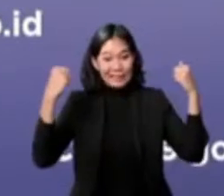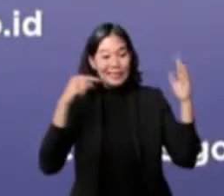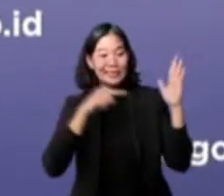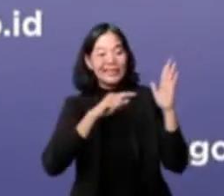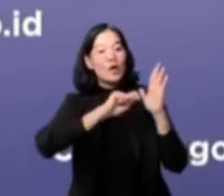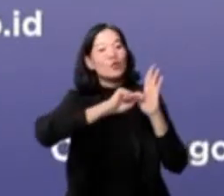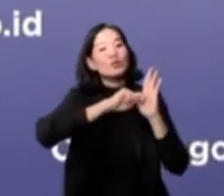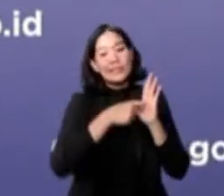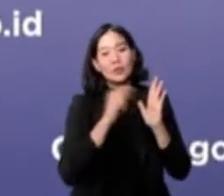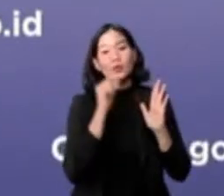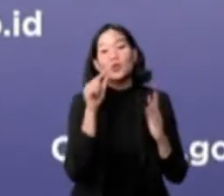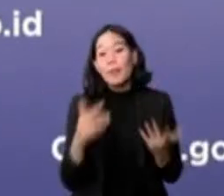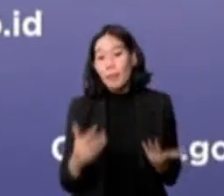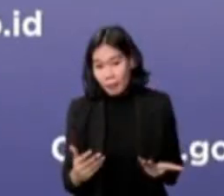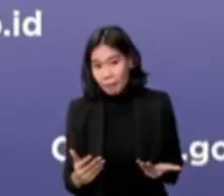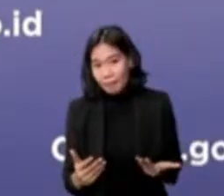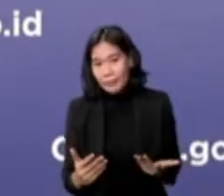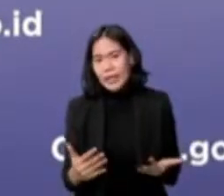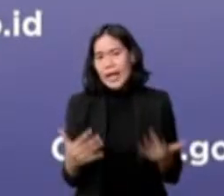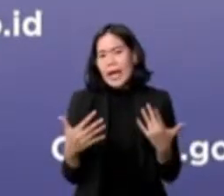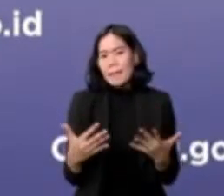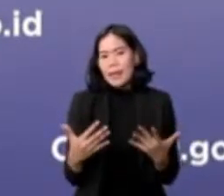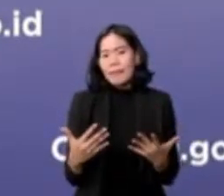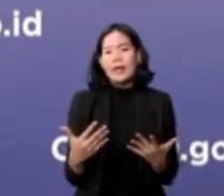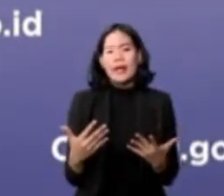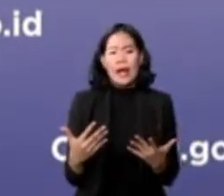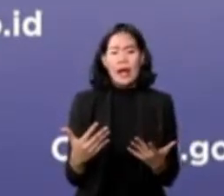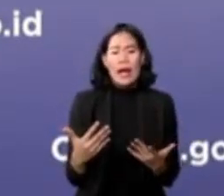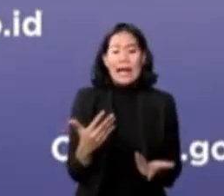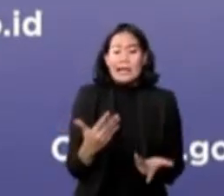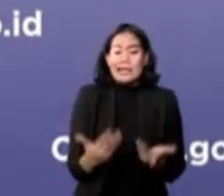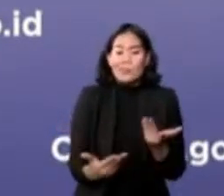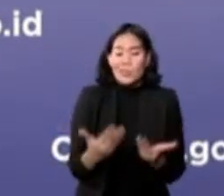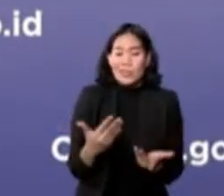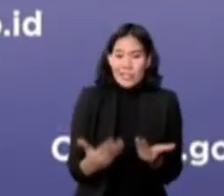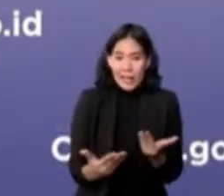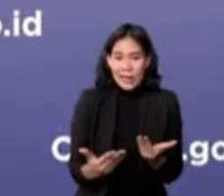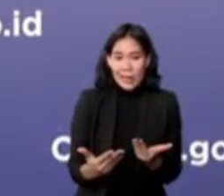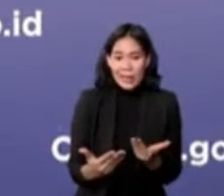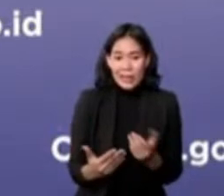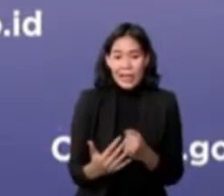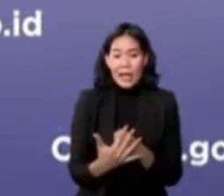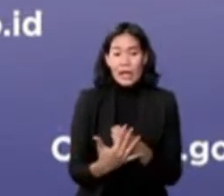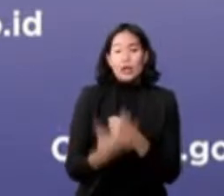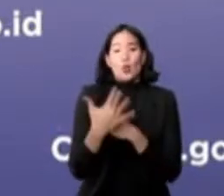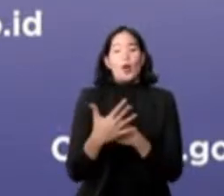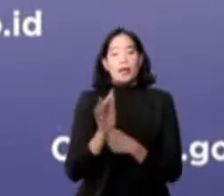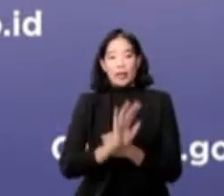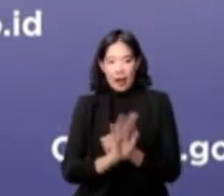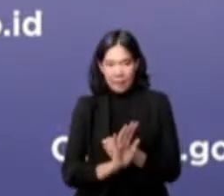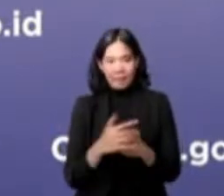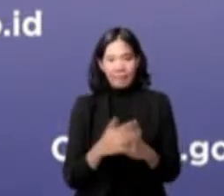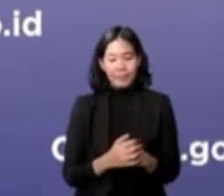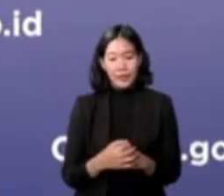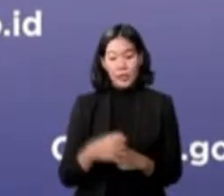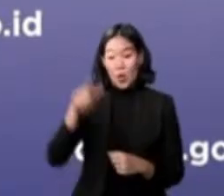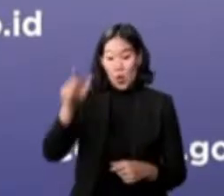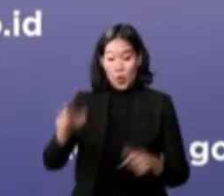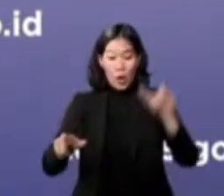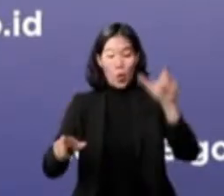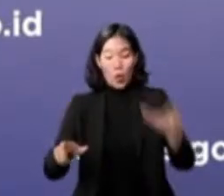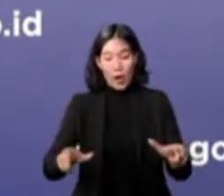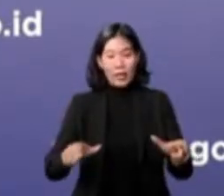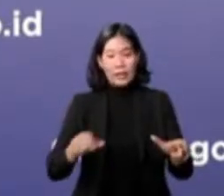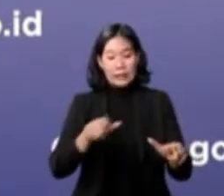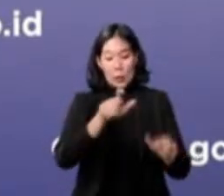menjadi kunci untuk menjawab kemungkinan yang paling benar agar tidak tertular. Setiap